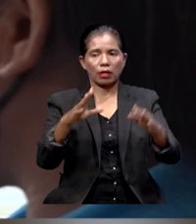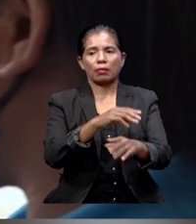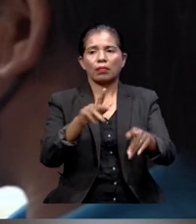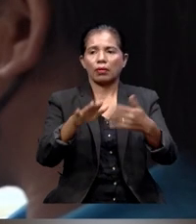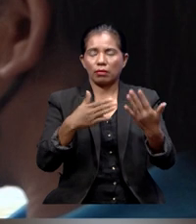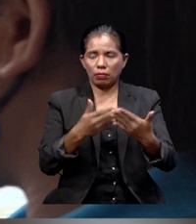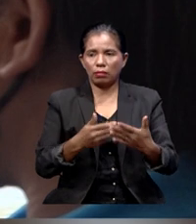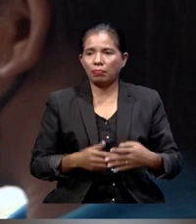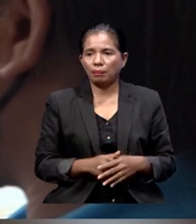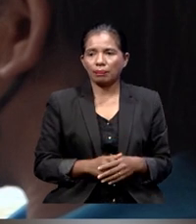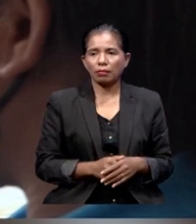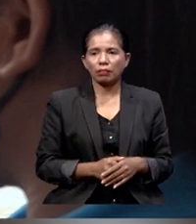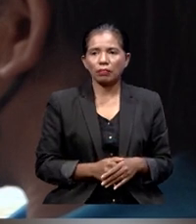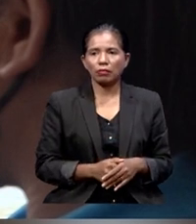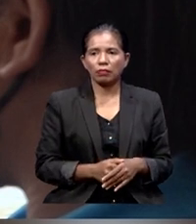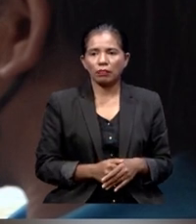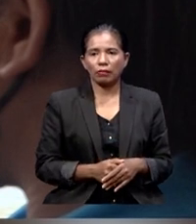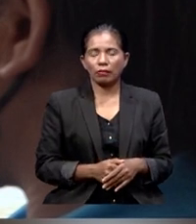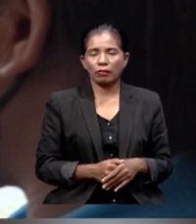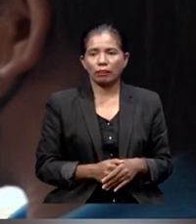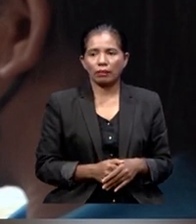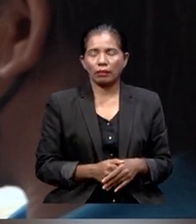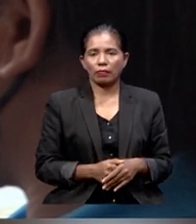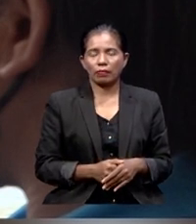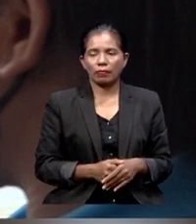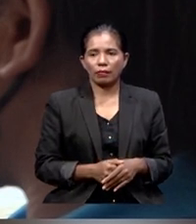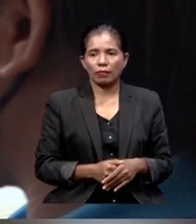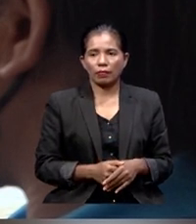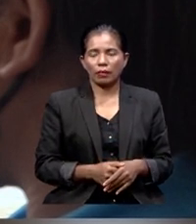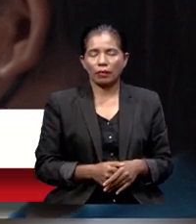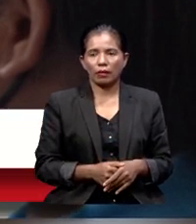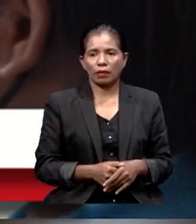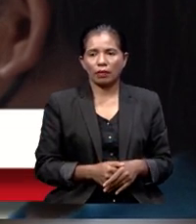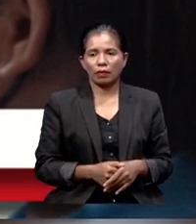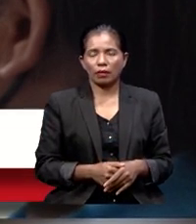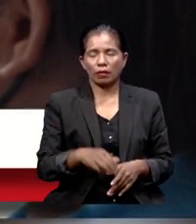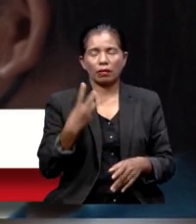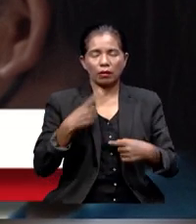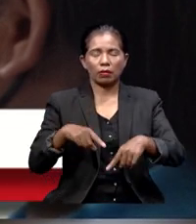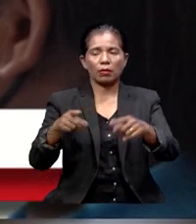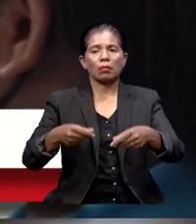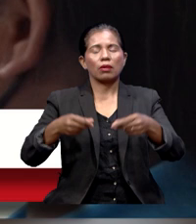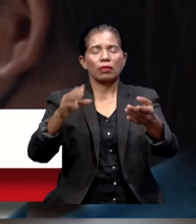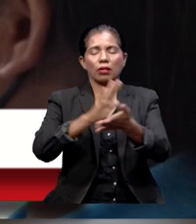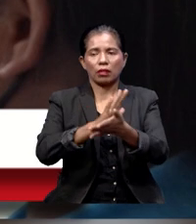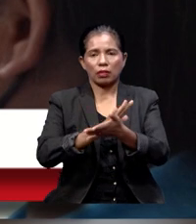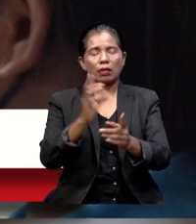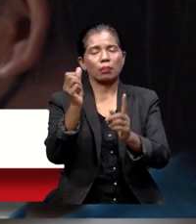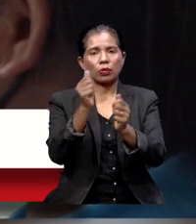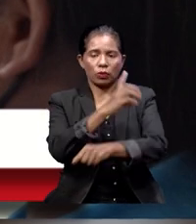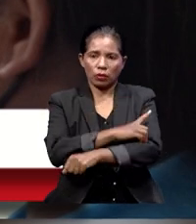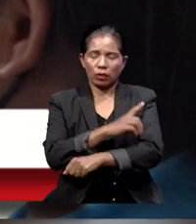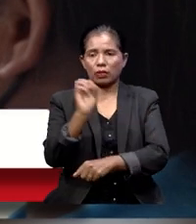lima tir da lima mas terua de tapara bapak dari terapi yang aku surat lorong sana di sini mas